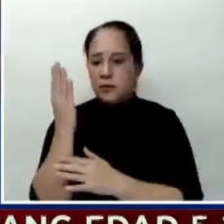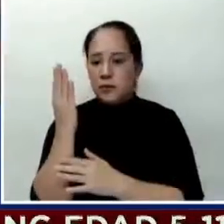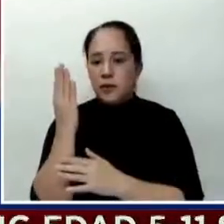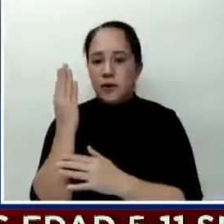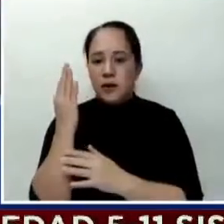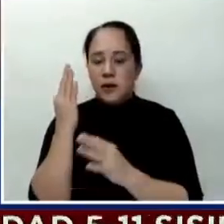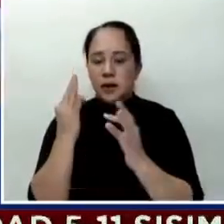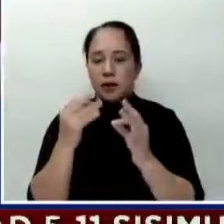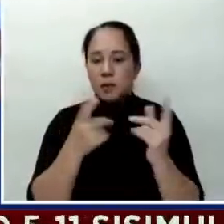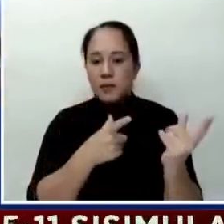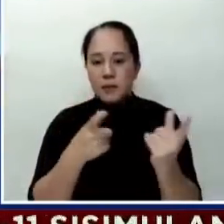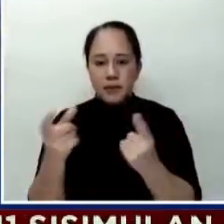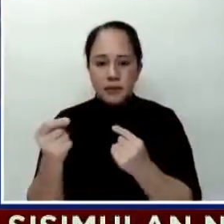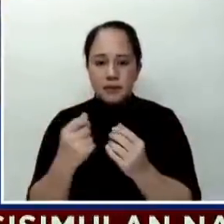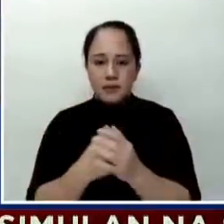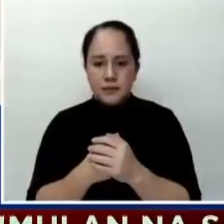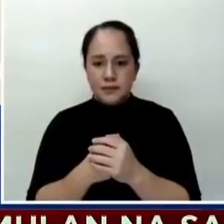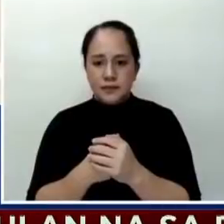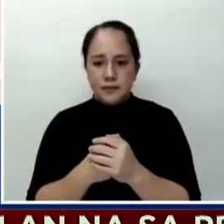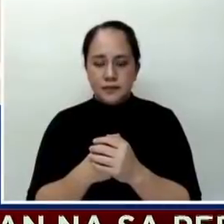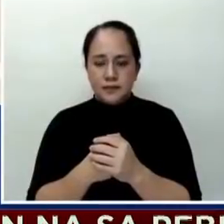sa implementasyon.